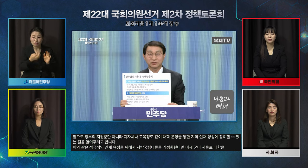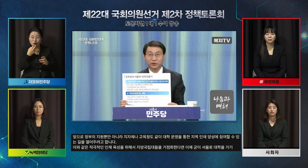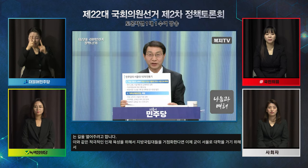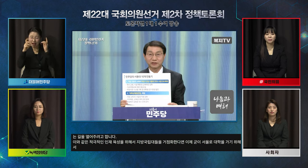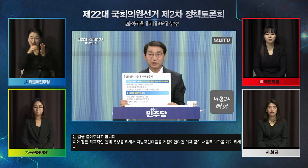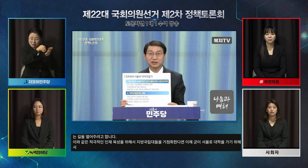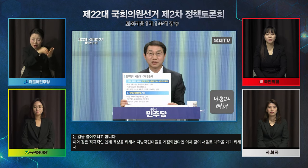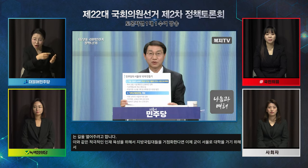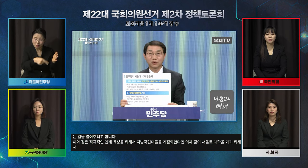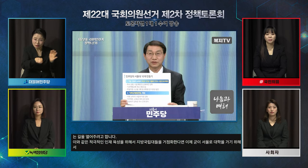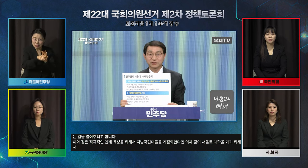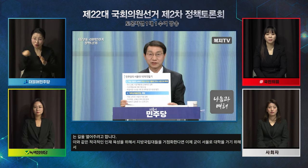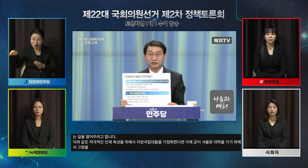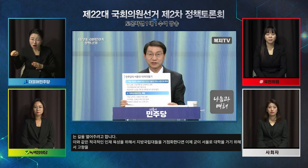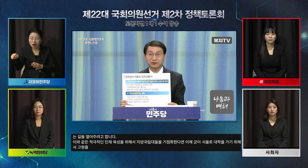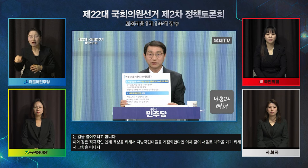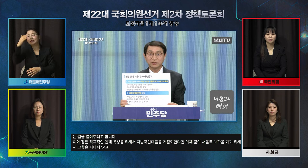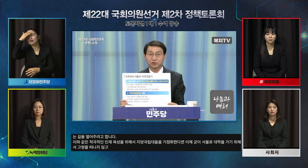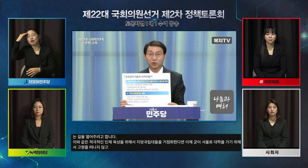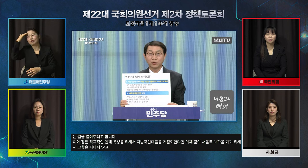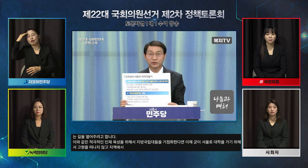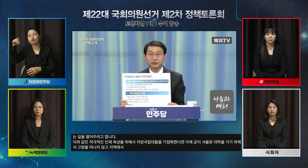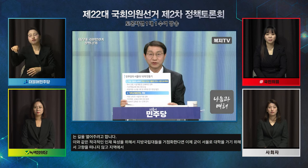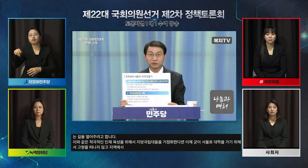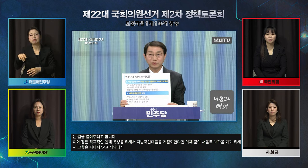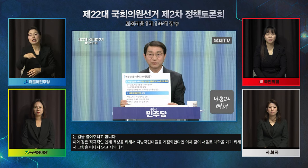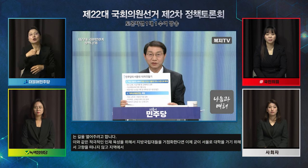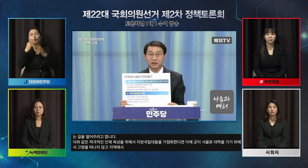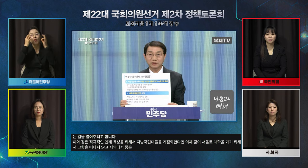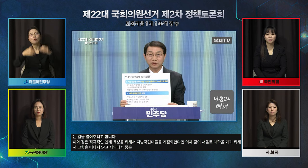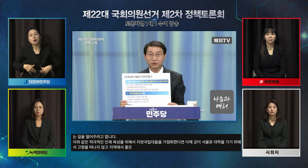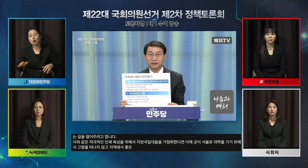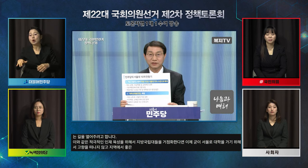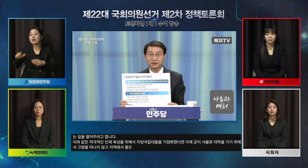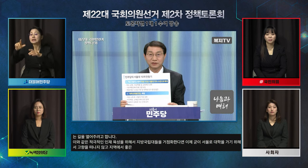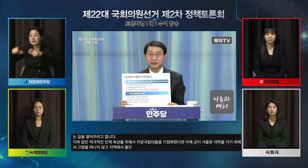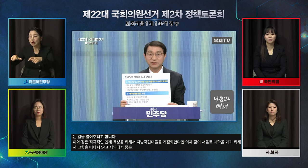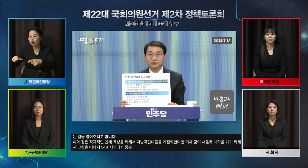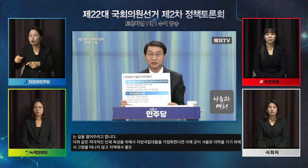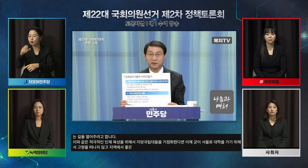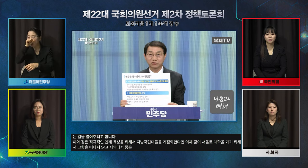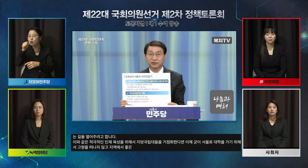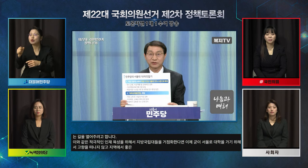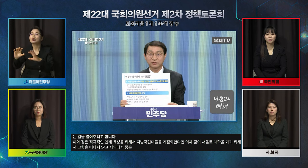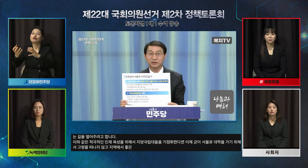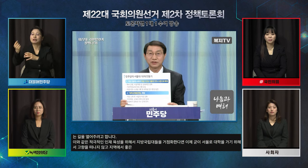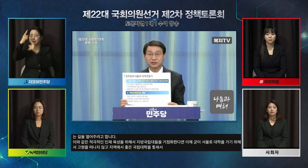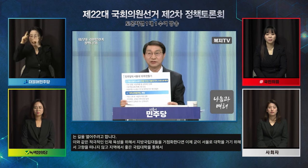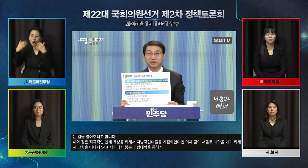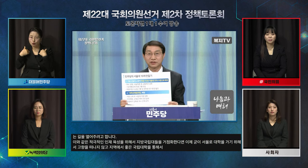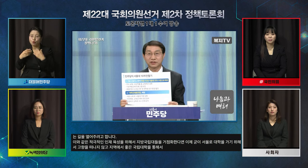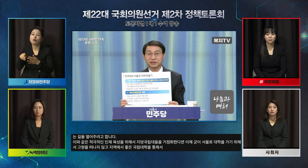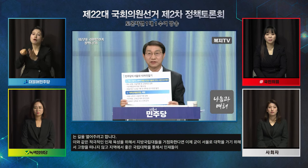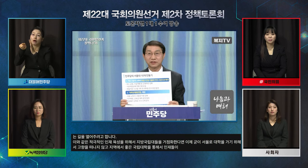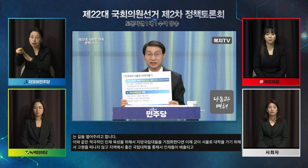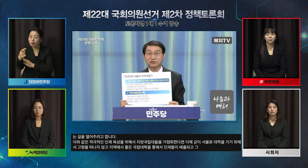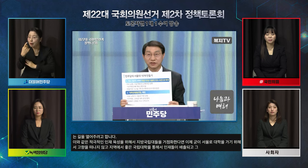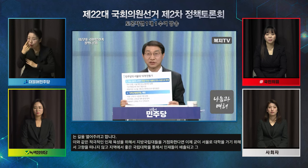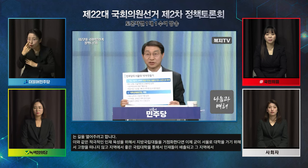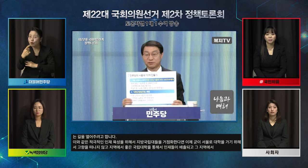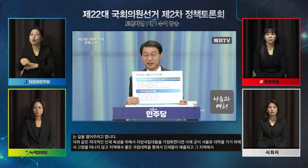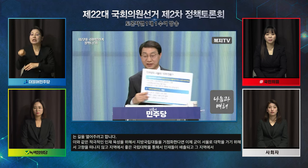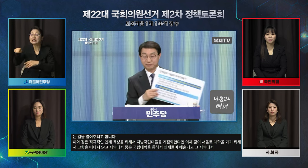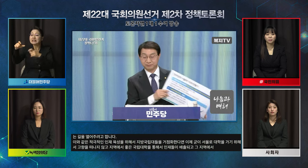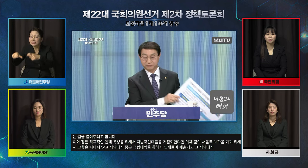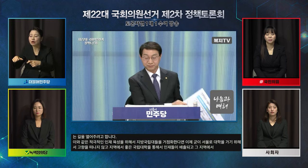고향을 떠나지 않고 지역에서 좋은 국립대학을 통해서 인재들이 배출되고 그 지역에서 일할